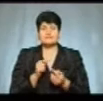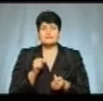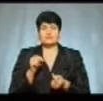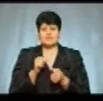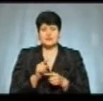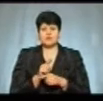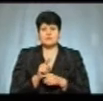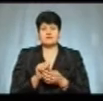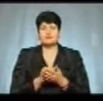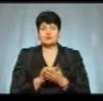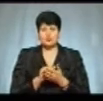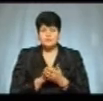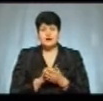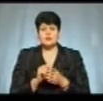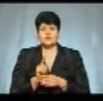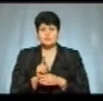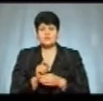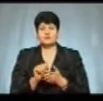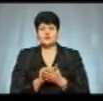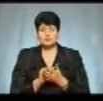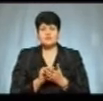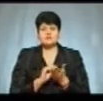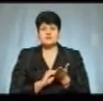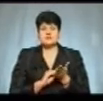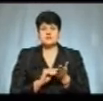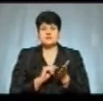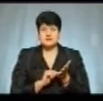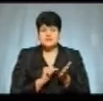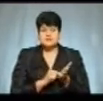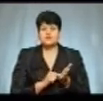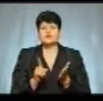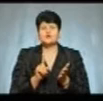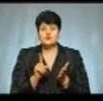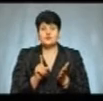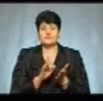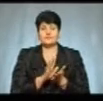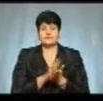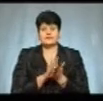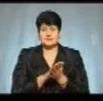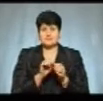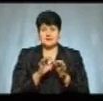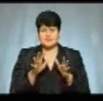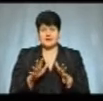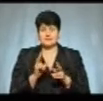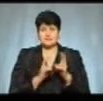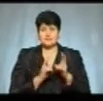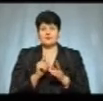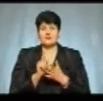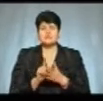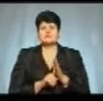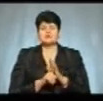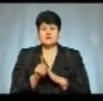вимогам нормативних документів. А нормативний документ встановлює, що відходи від переробної промисловості повинні бути